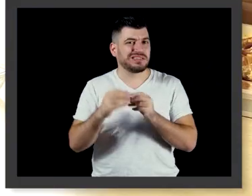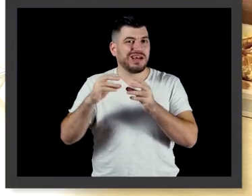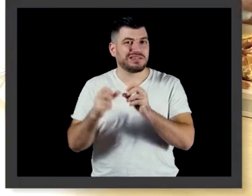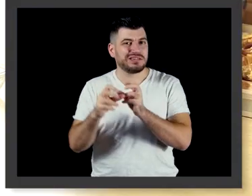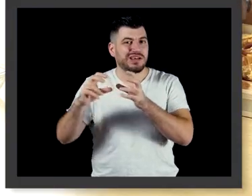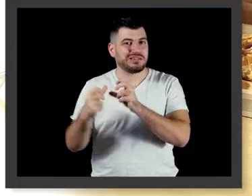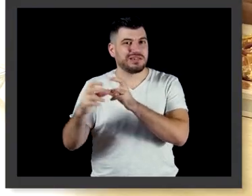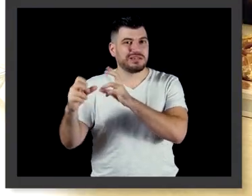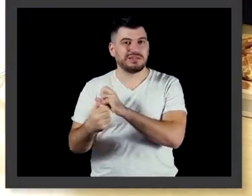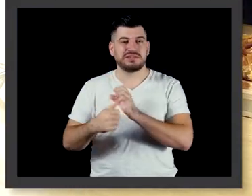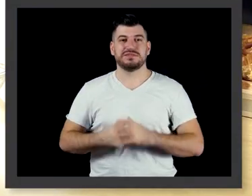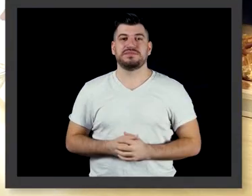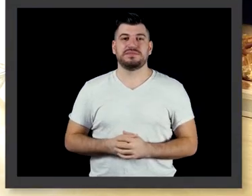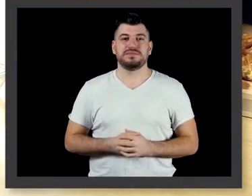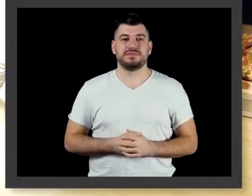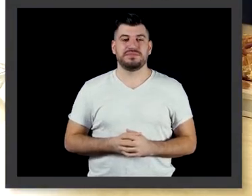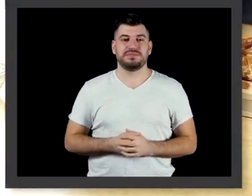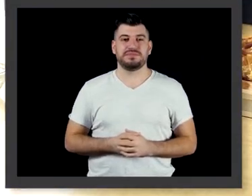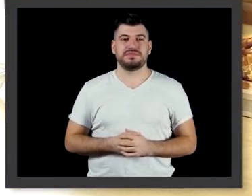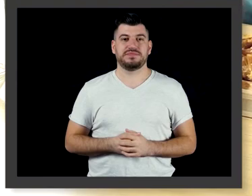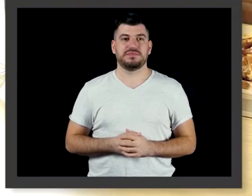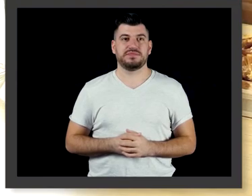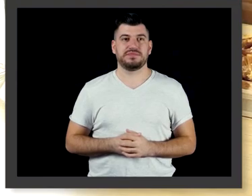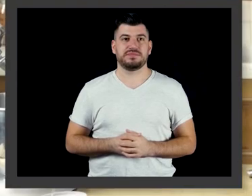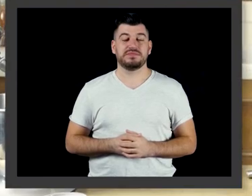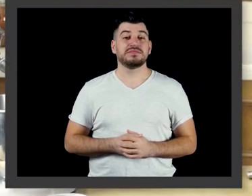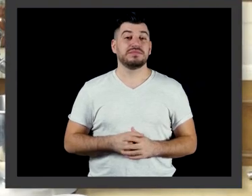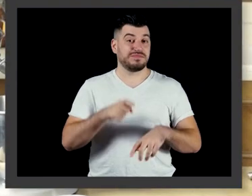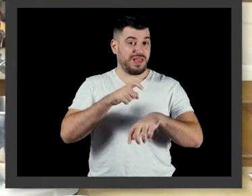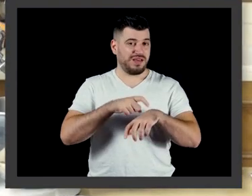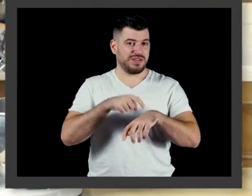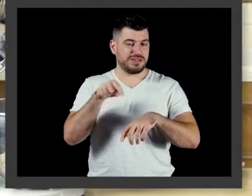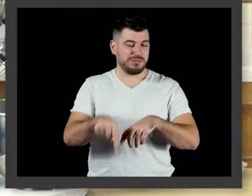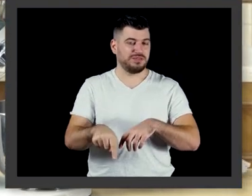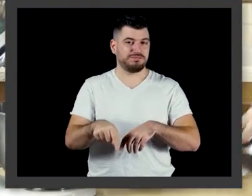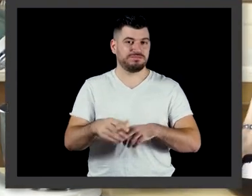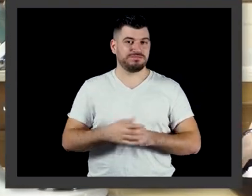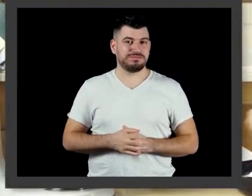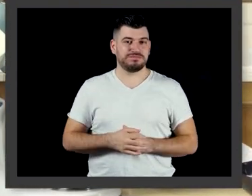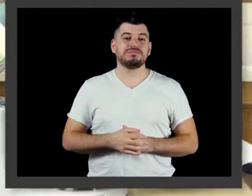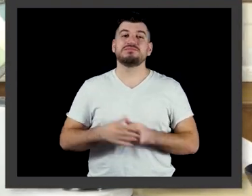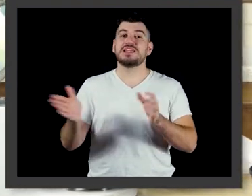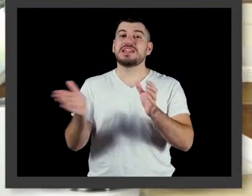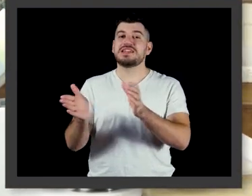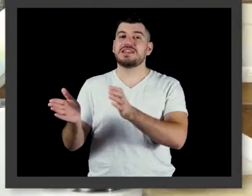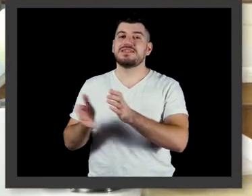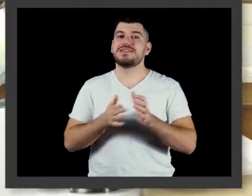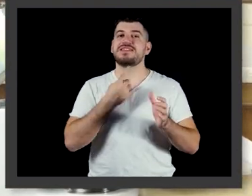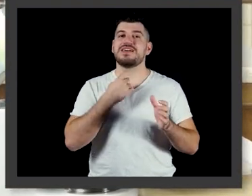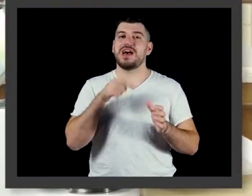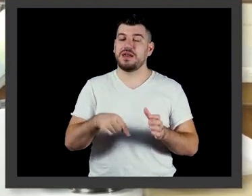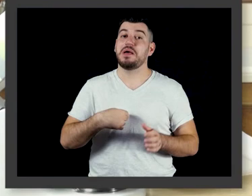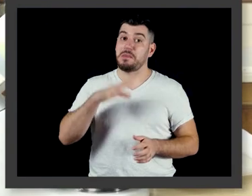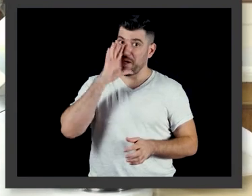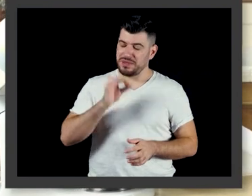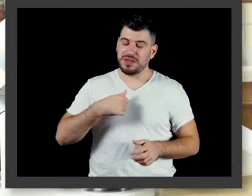Αυτό θέλουμε. Τώρα, ήρθε η μαγική στιγμή της άχνης ζάχαρης. Τρέχουν τα σάλια μου,